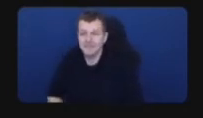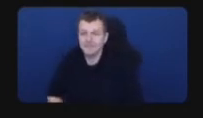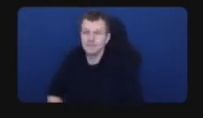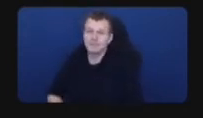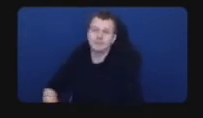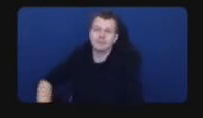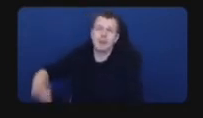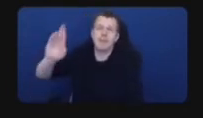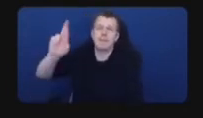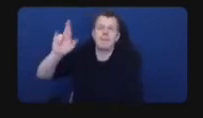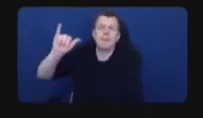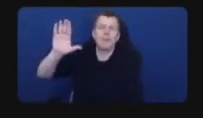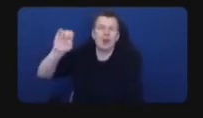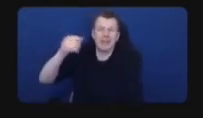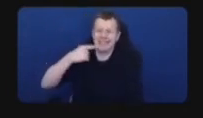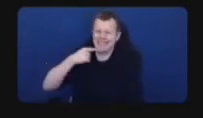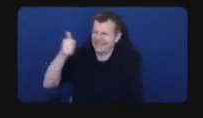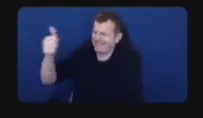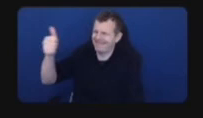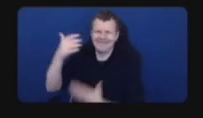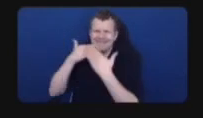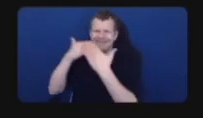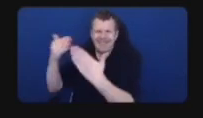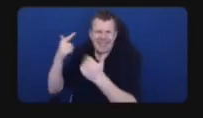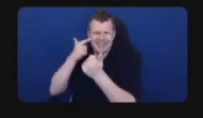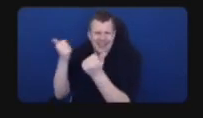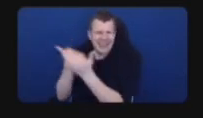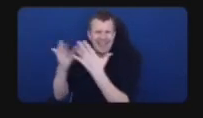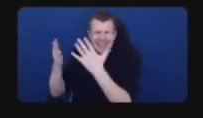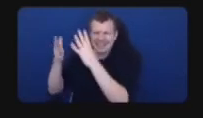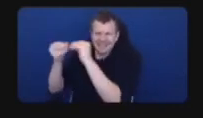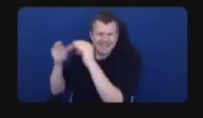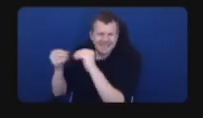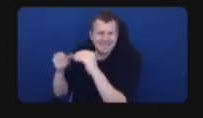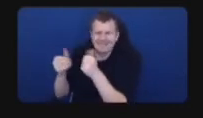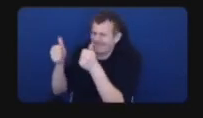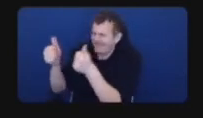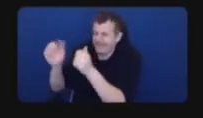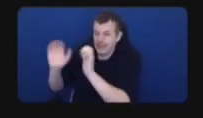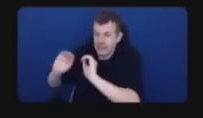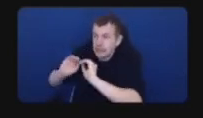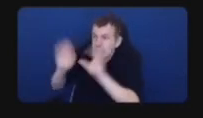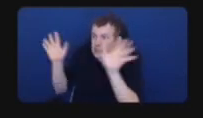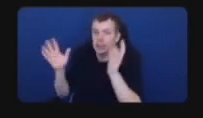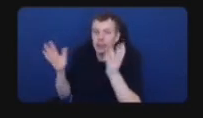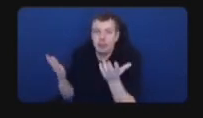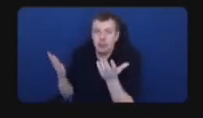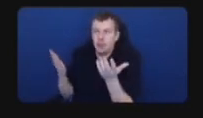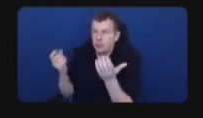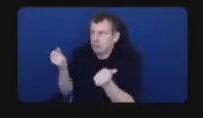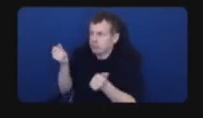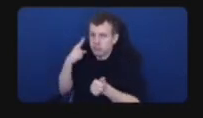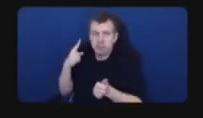联系，我们会很乐意帮你们安排的。非常感谢跟我们提供这些信息。